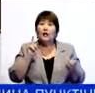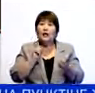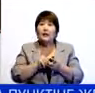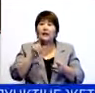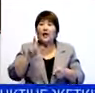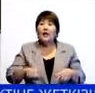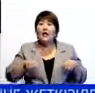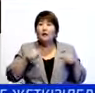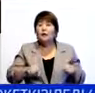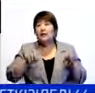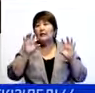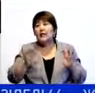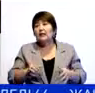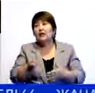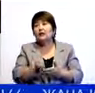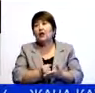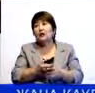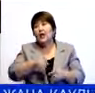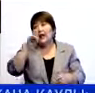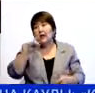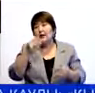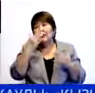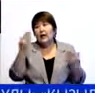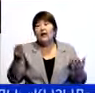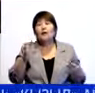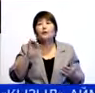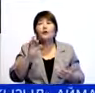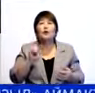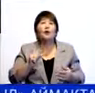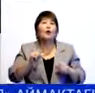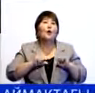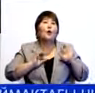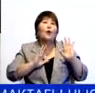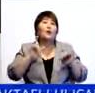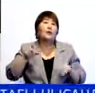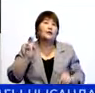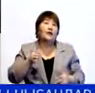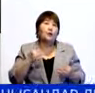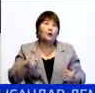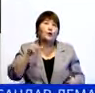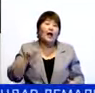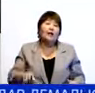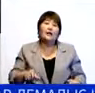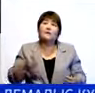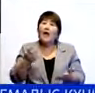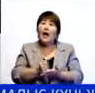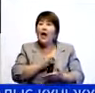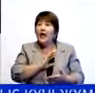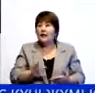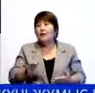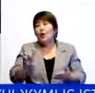кездесуге адам құқықтары және заңдылықты сақтау жөніндегі Қазақстан халықаралық бюросы директорының орынбасары да келді. Бүгінде азаматтығы анықталмаған